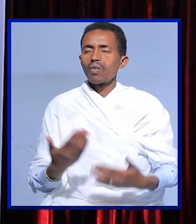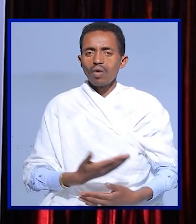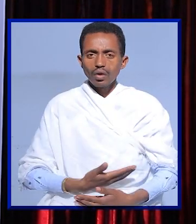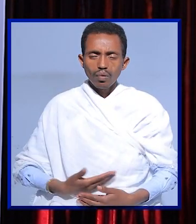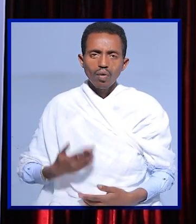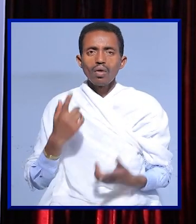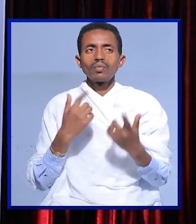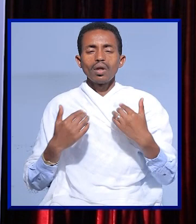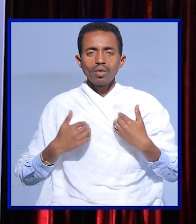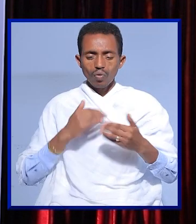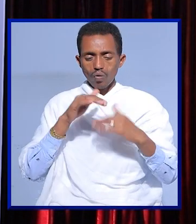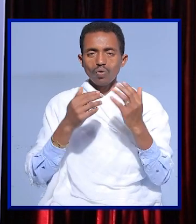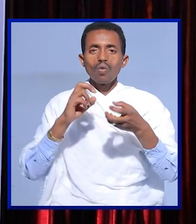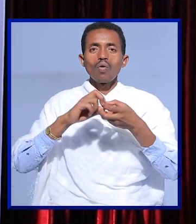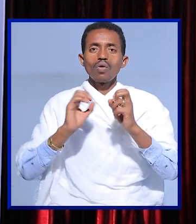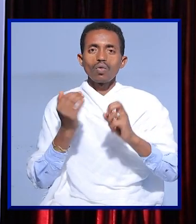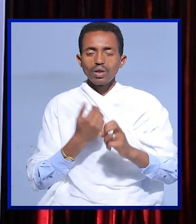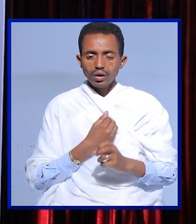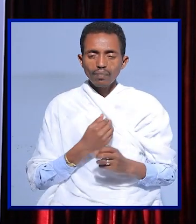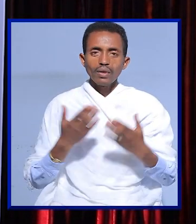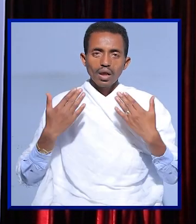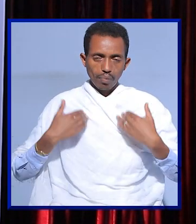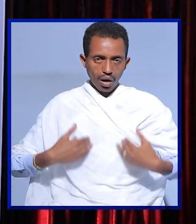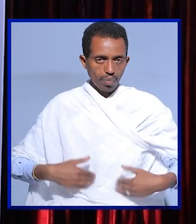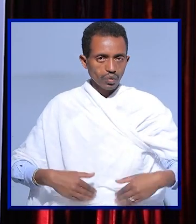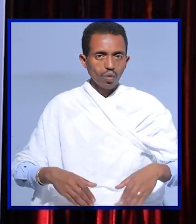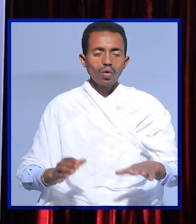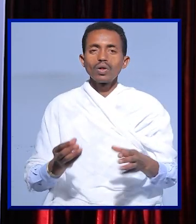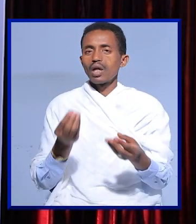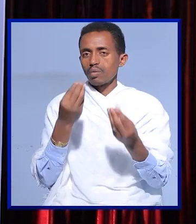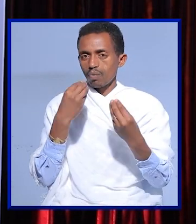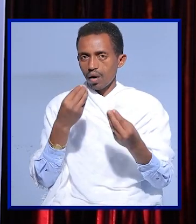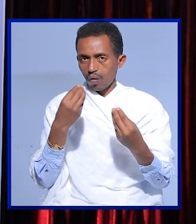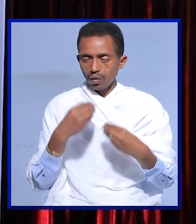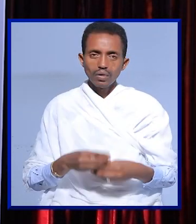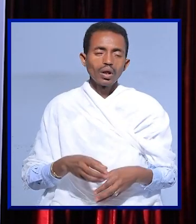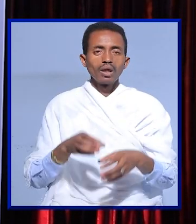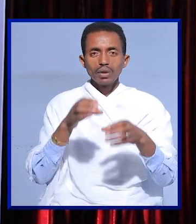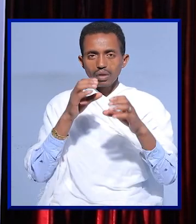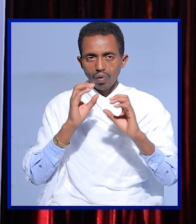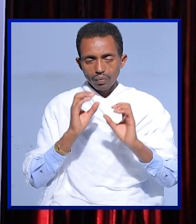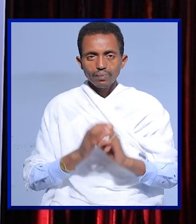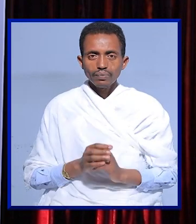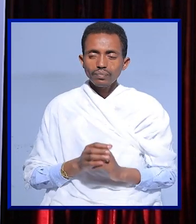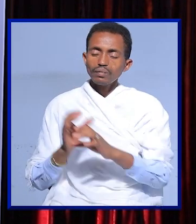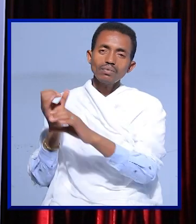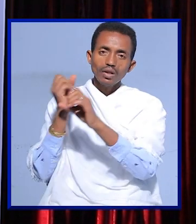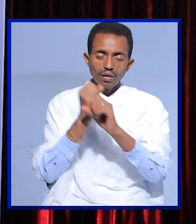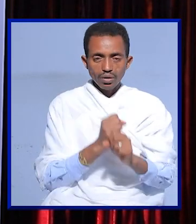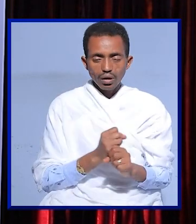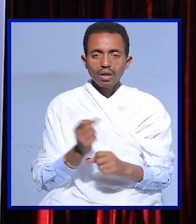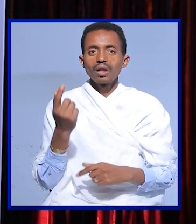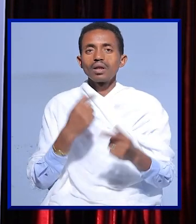ተርበው ተጠምተው ላሉት ወገኖቻችን የሚለበሰው የሚበላው የሚጠጣው